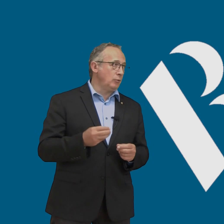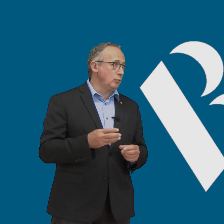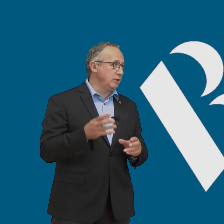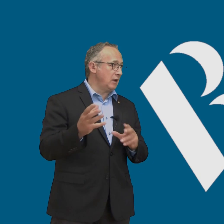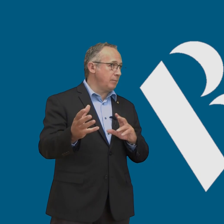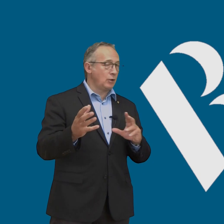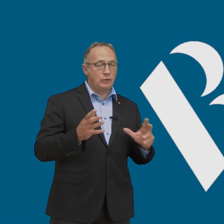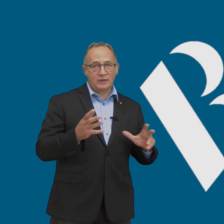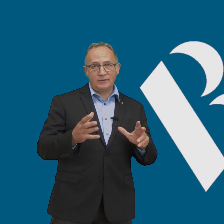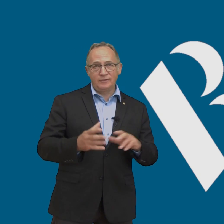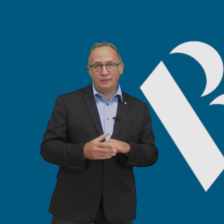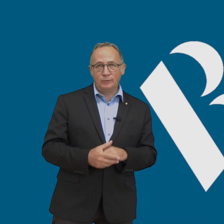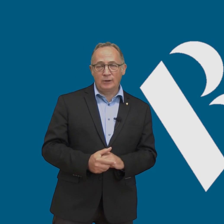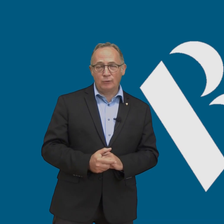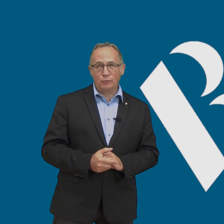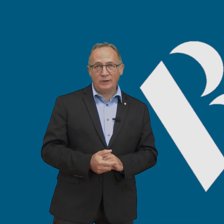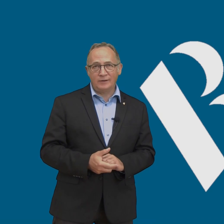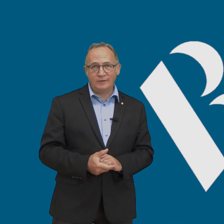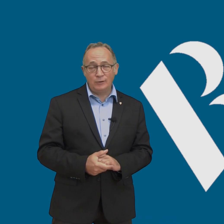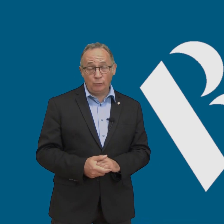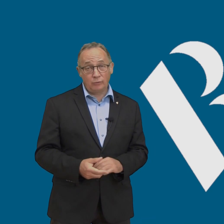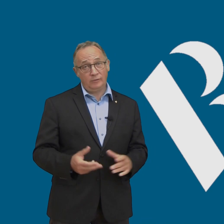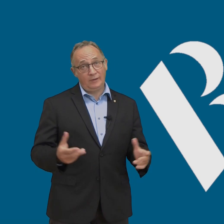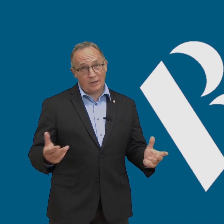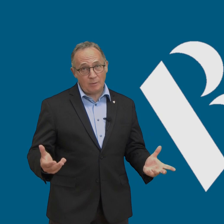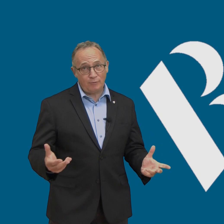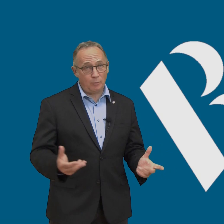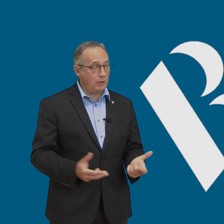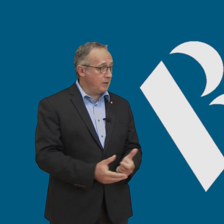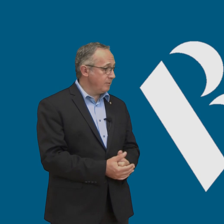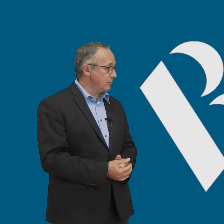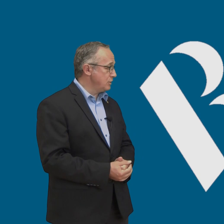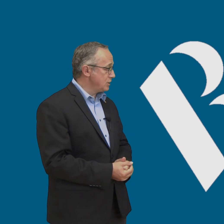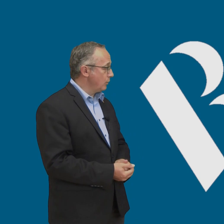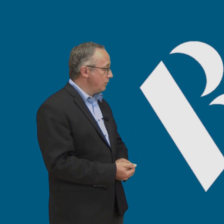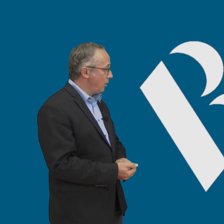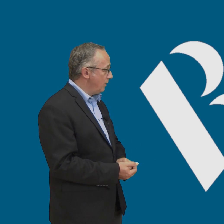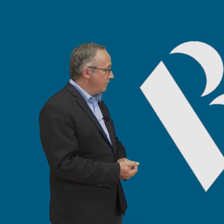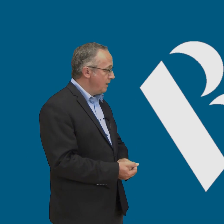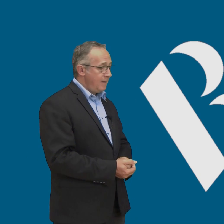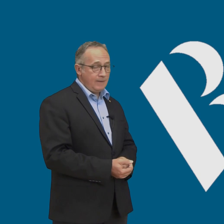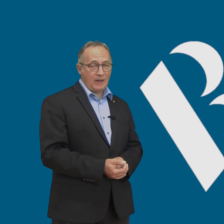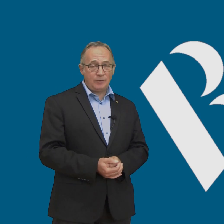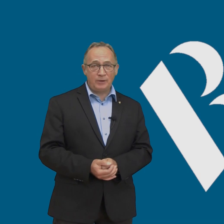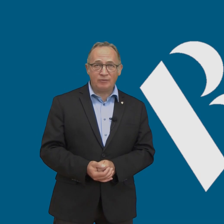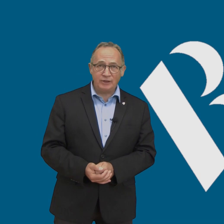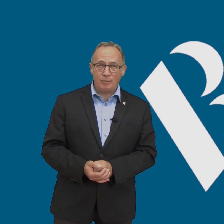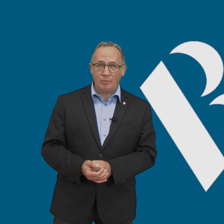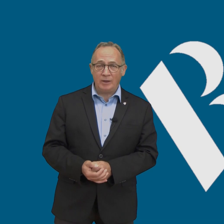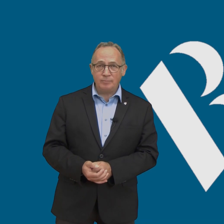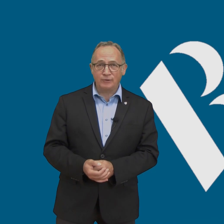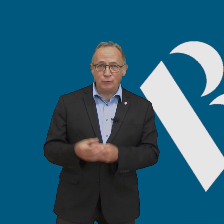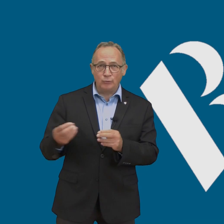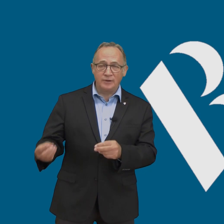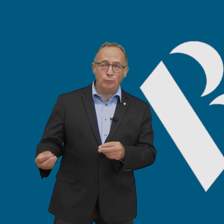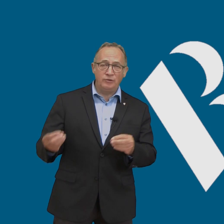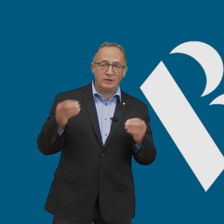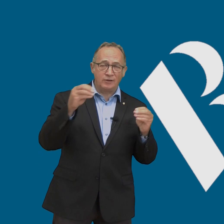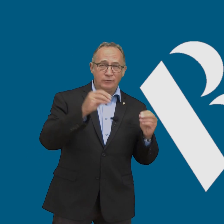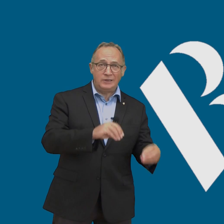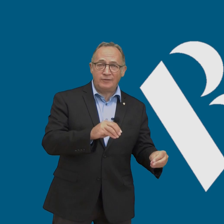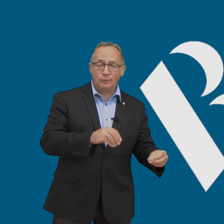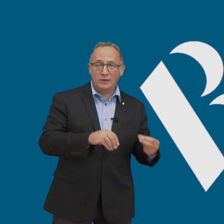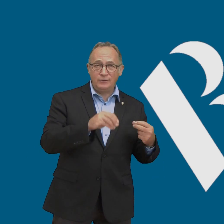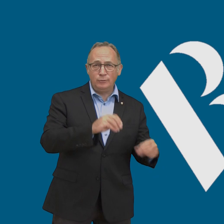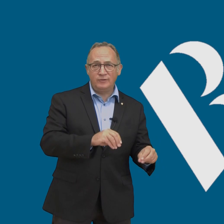on se fait répondre qu'on est dans la période de transition et qu'on doit être assez neutre. C'est quand même surprenant parce que des gens qui ont des problèmes, ils n'arrêtent pas d'avoir des problèmes parce que nous, on s'amuse